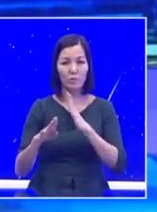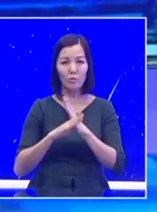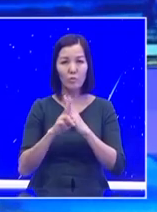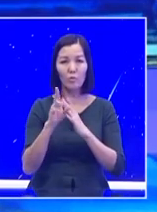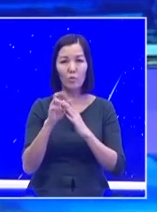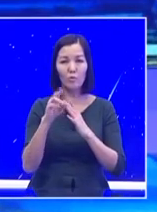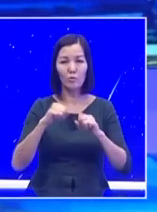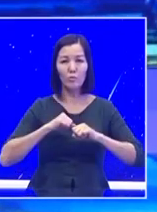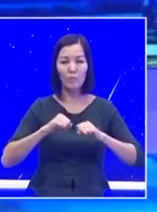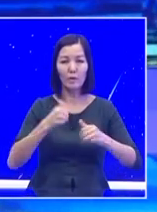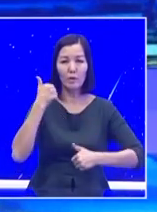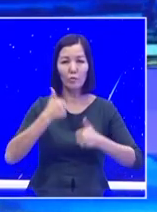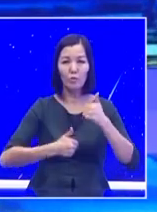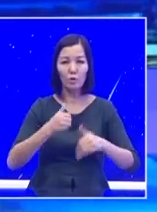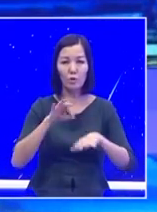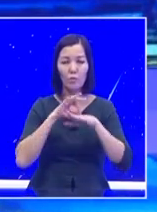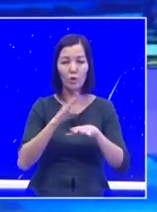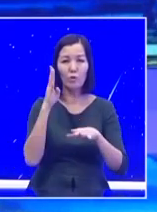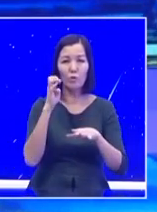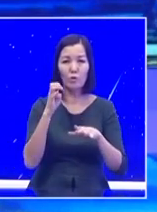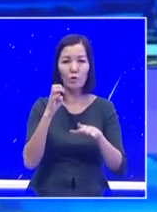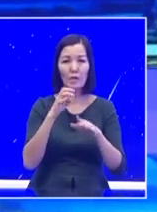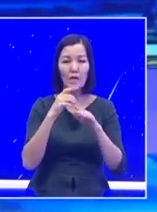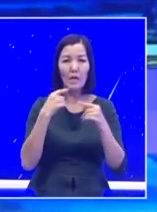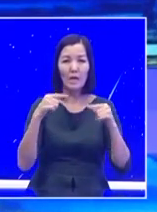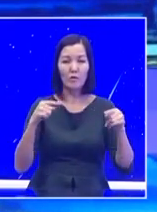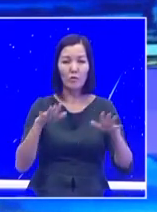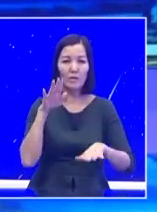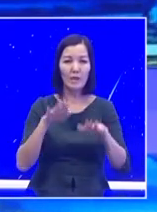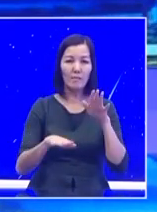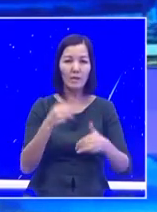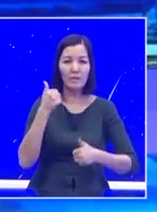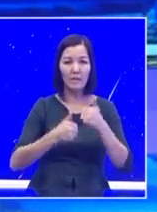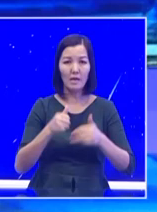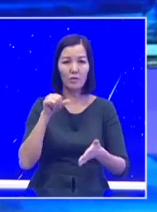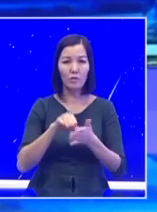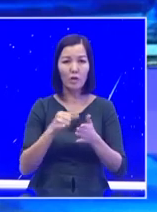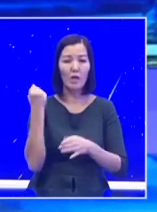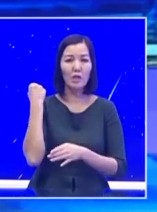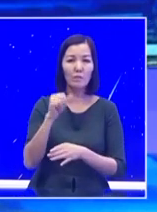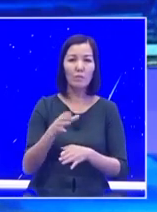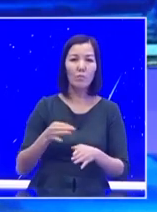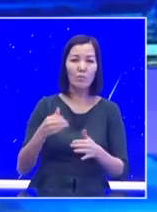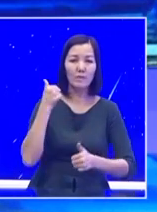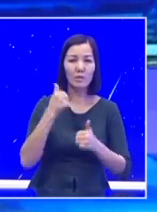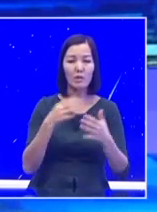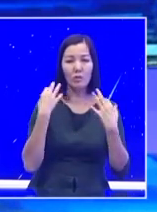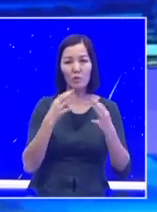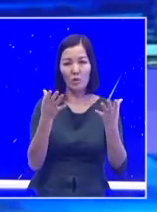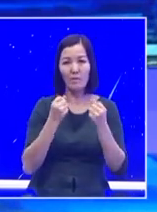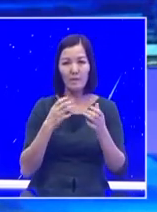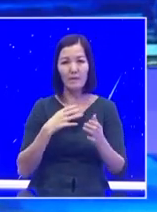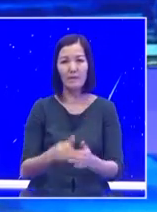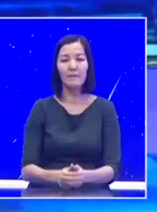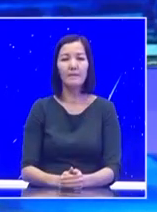батыры турнирі өтті. 400-ге жуық жасөспірім әртүрлі салмақ дәрежесі бойынша өзара сынға түсті. Жеңімпаздар облыстық жарысқа жолдама